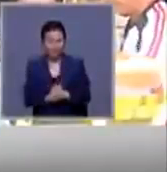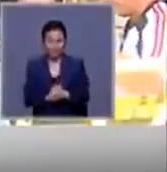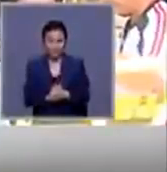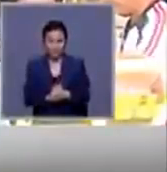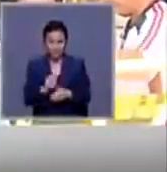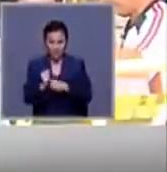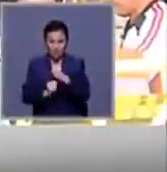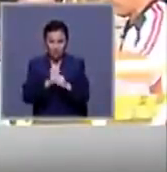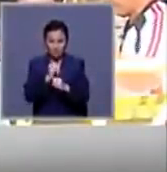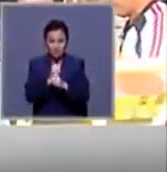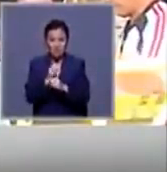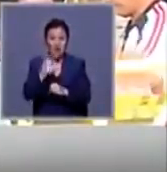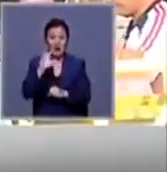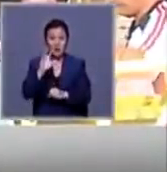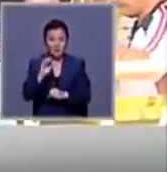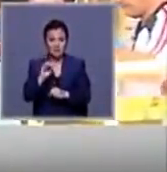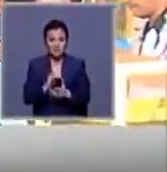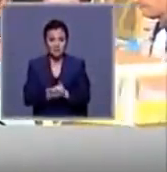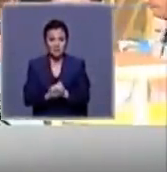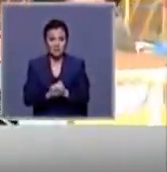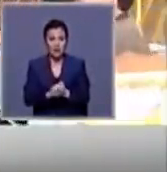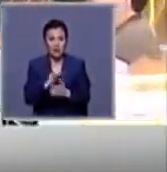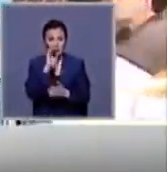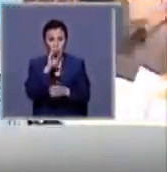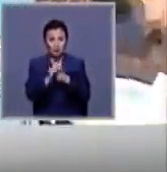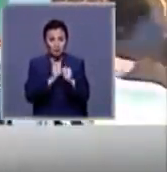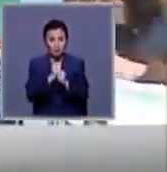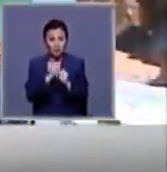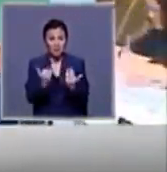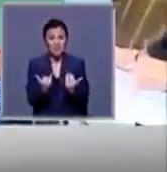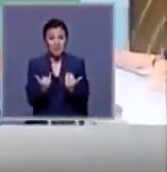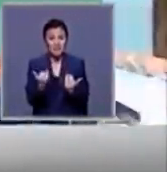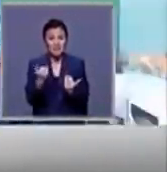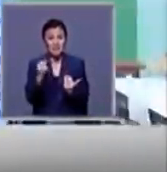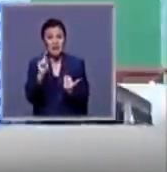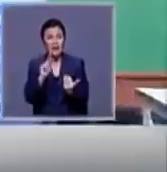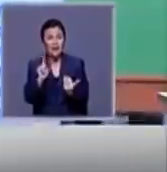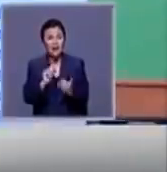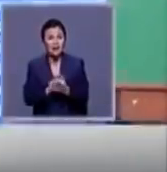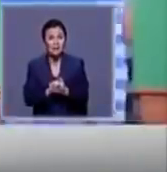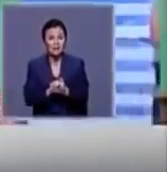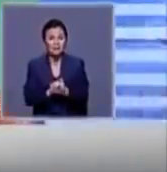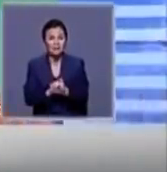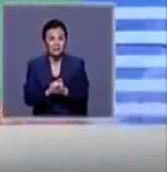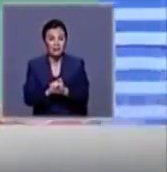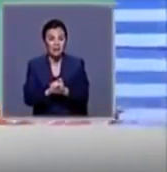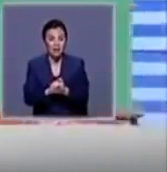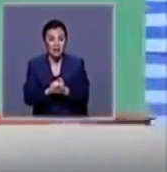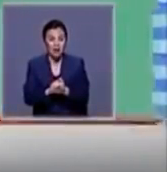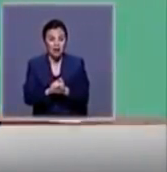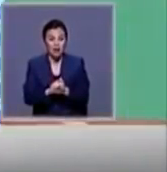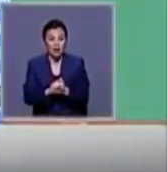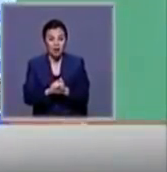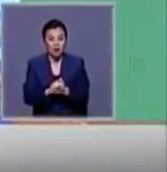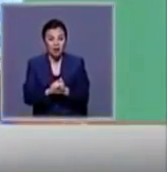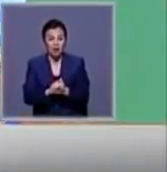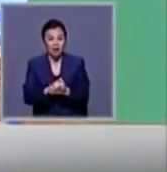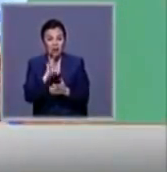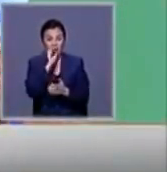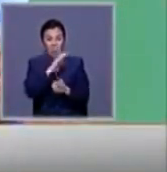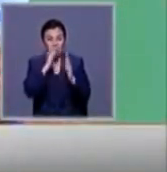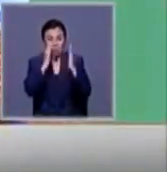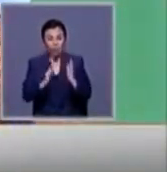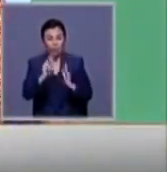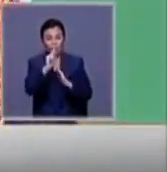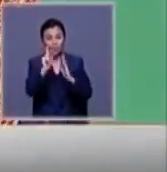นี่คือปี50 ใช่ไหมถ้าอย่าง นั้น เราก็มองได้ว่าอย่างเงี้ยอย่างที่อาจารย์มีชัยอุตส่าห์เขียนออกมาแบบนี้ อาจารย์มีชัย